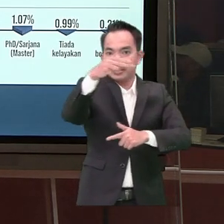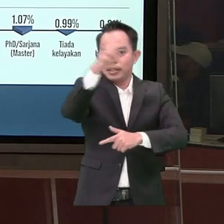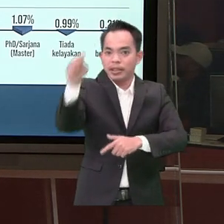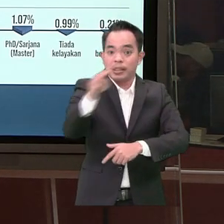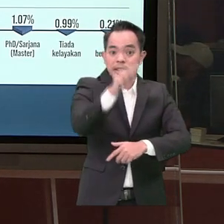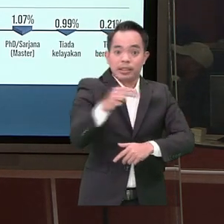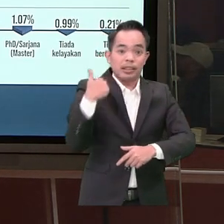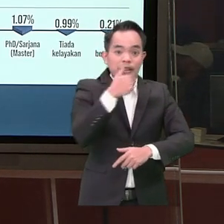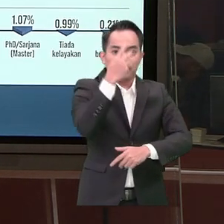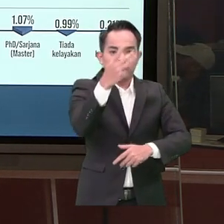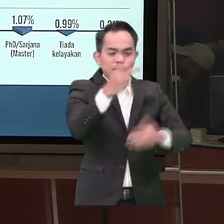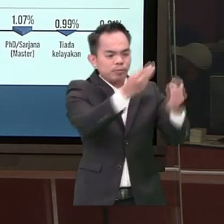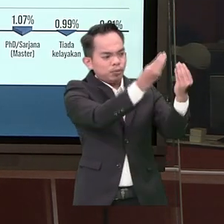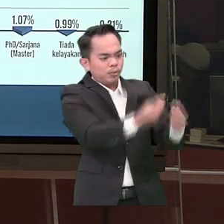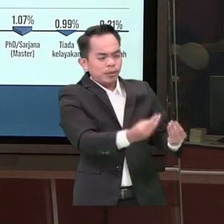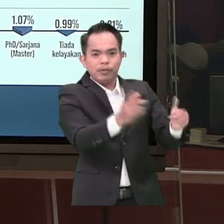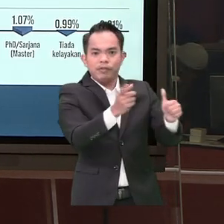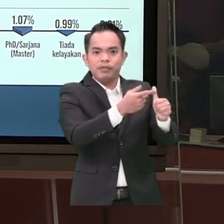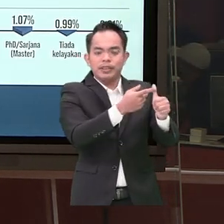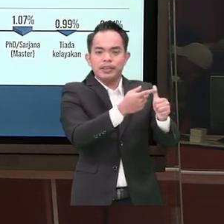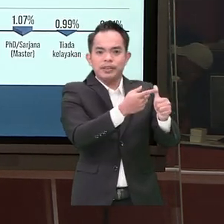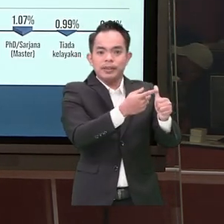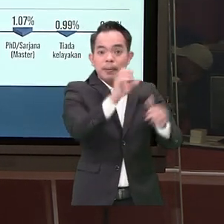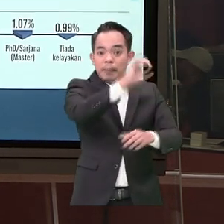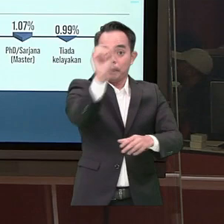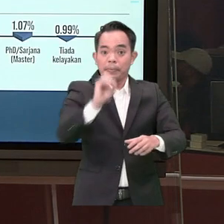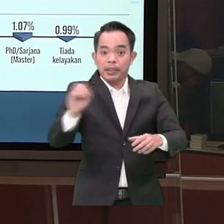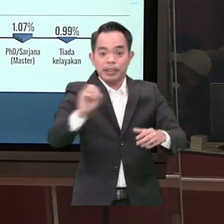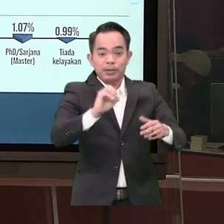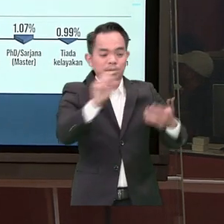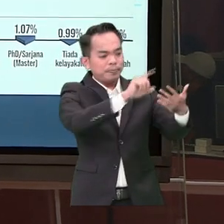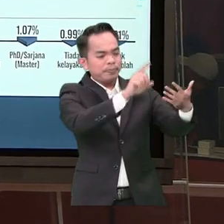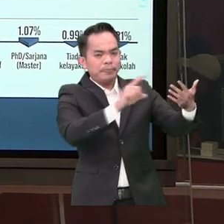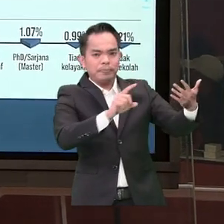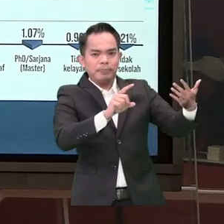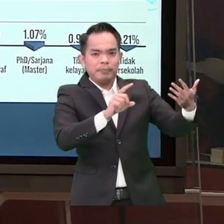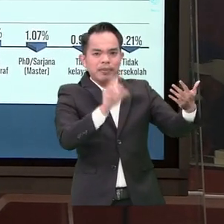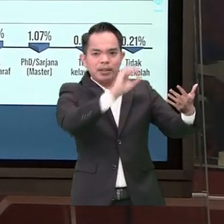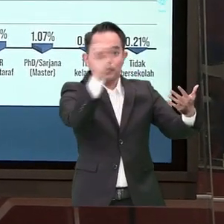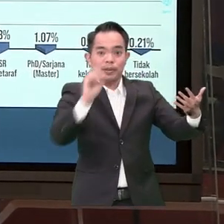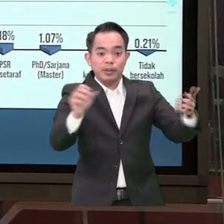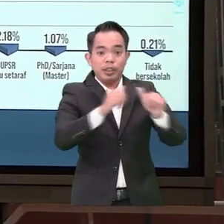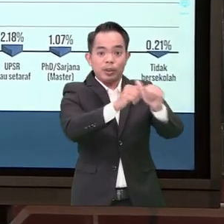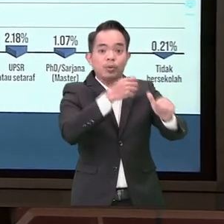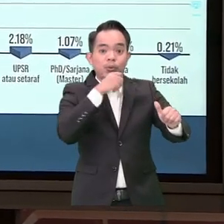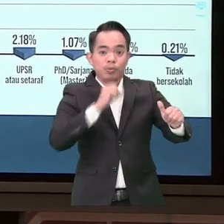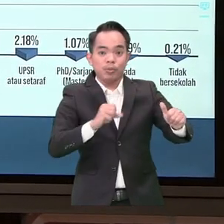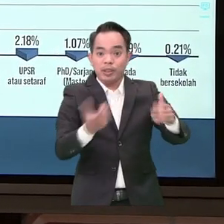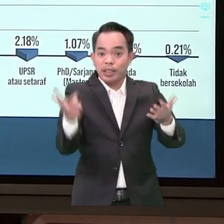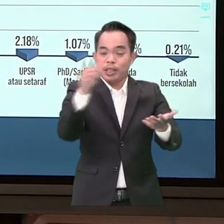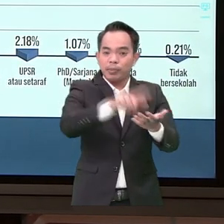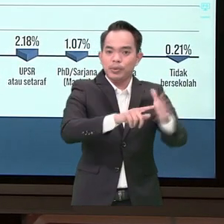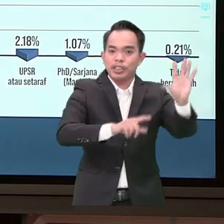pada data yang pertama yaitu melihat kepada peraturan mengikut umur dilaporkan